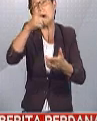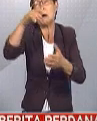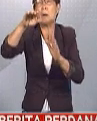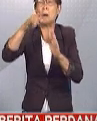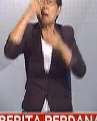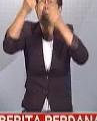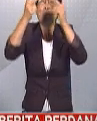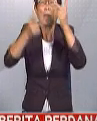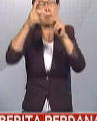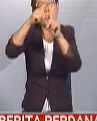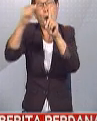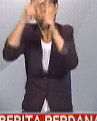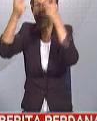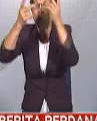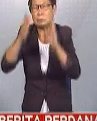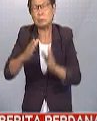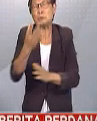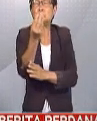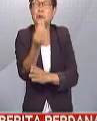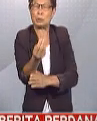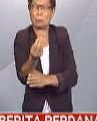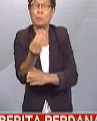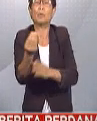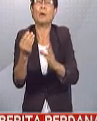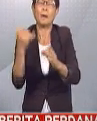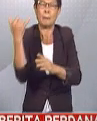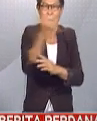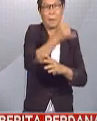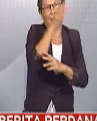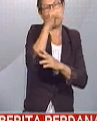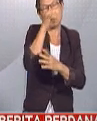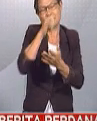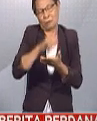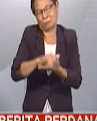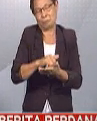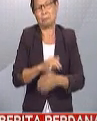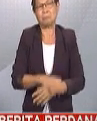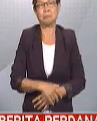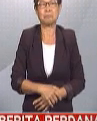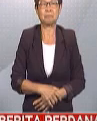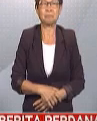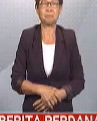kemasukan pelancong khususnya dari China ke negeri itu.